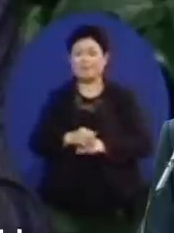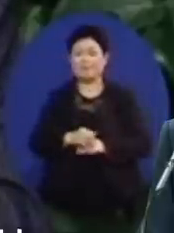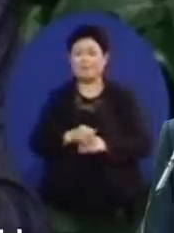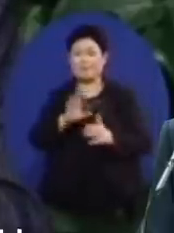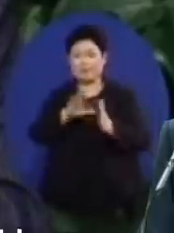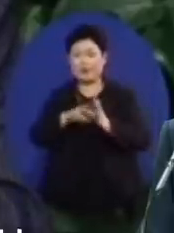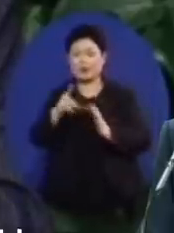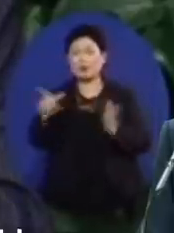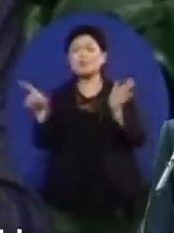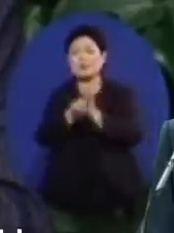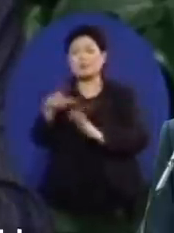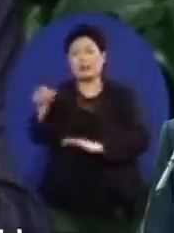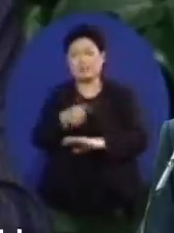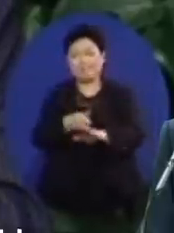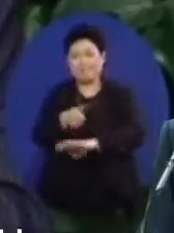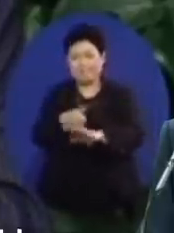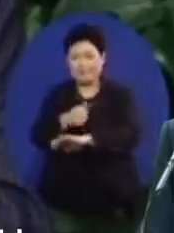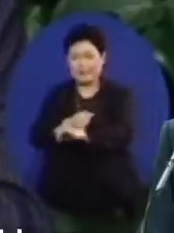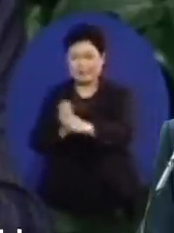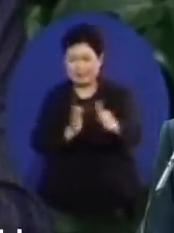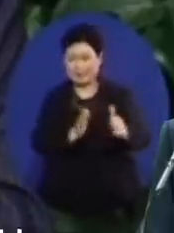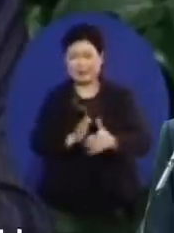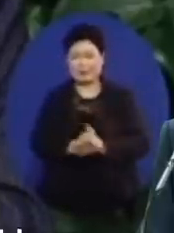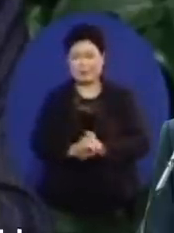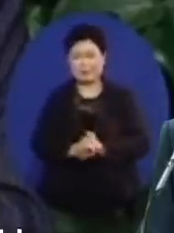때라도 믿음으로 나가면 되는 것입니다.